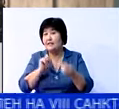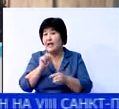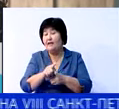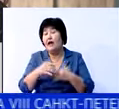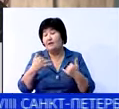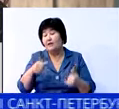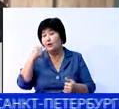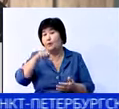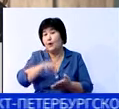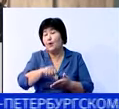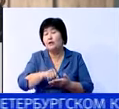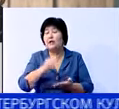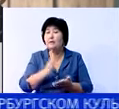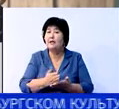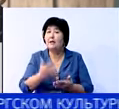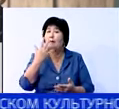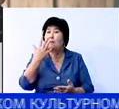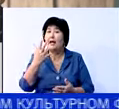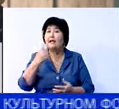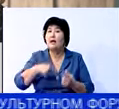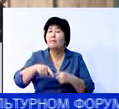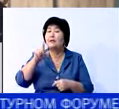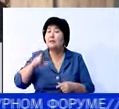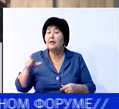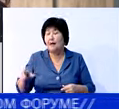году участие принимают 5 предпринимателей.